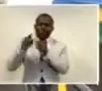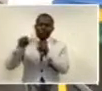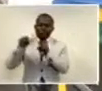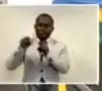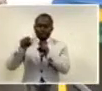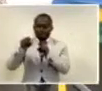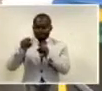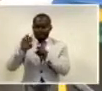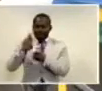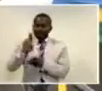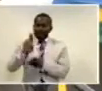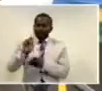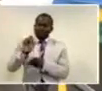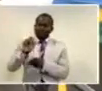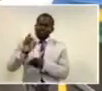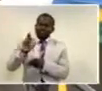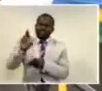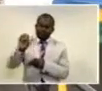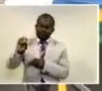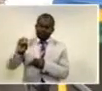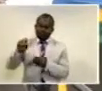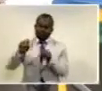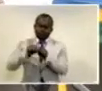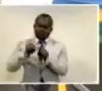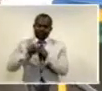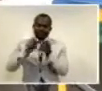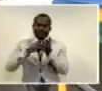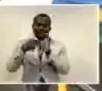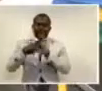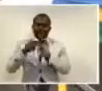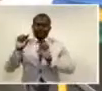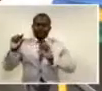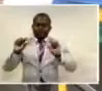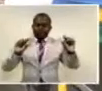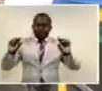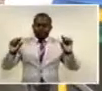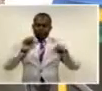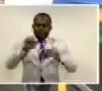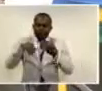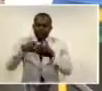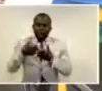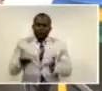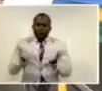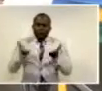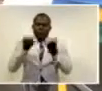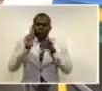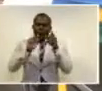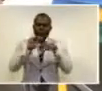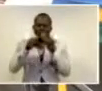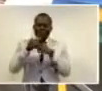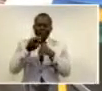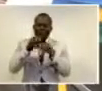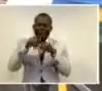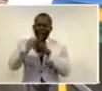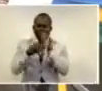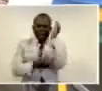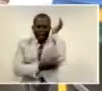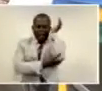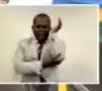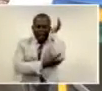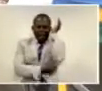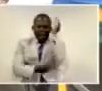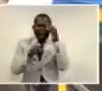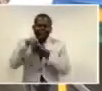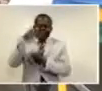Akarutsiro nako nuko by'umwihariko imishinga mito mito izamura abaturage kabavana mu bukene nayo